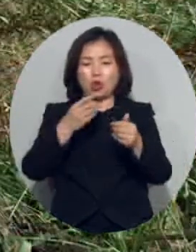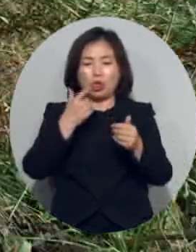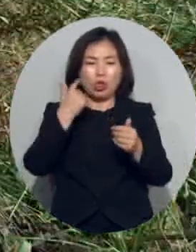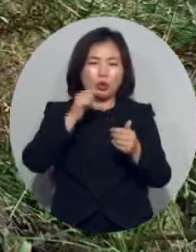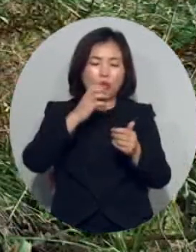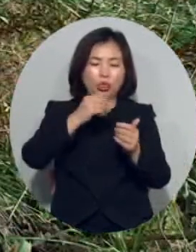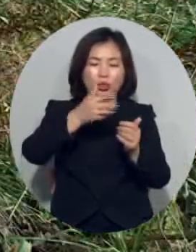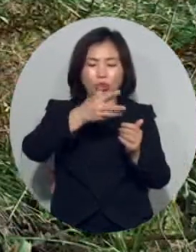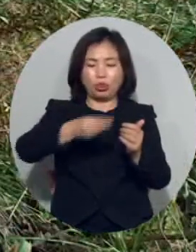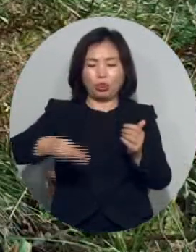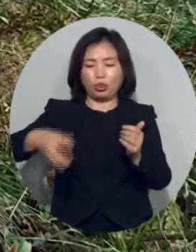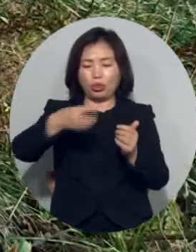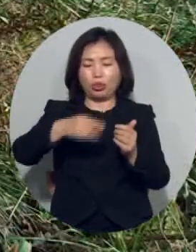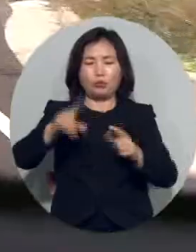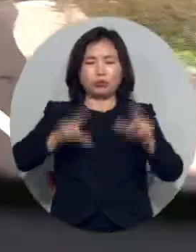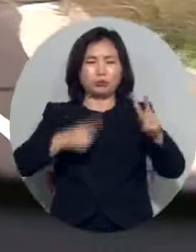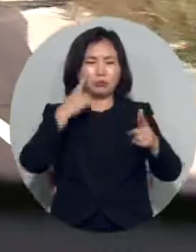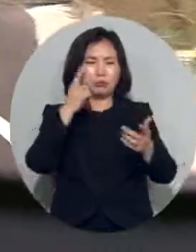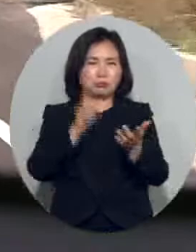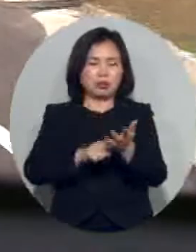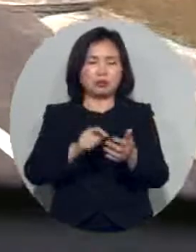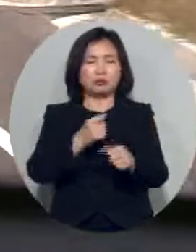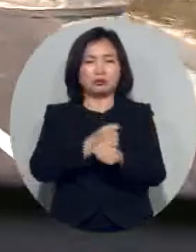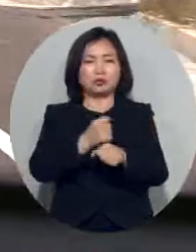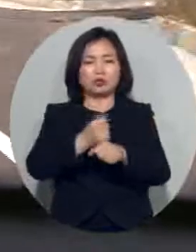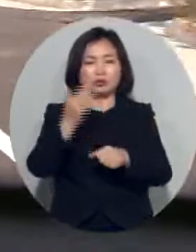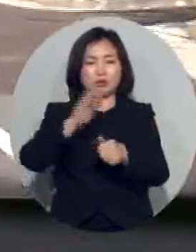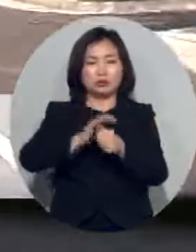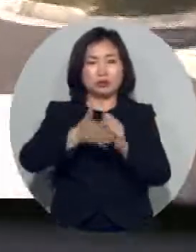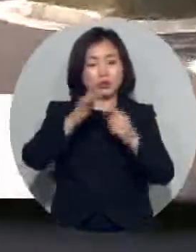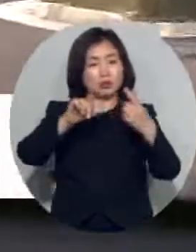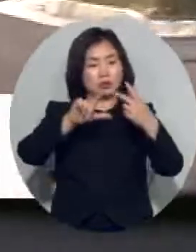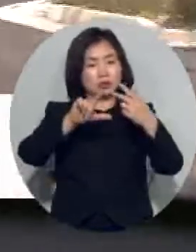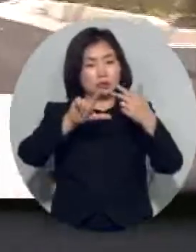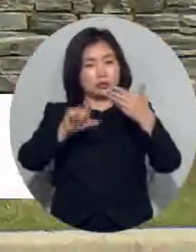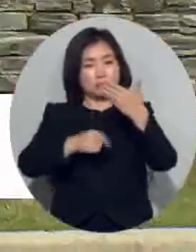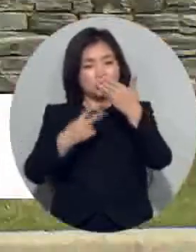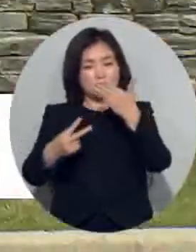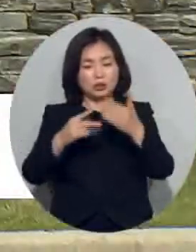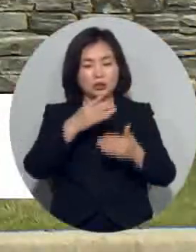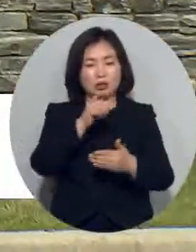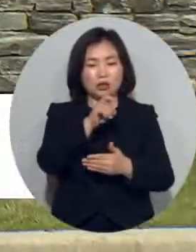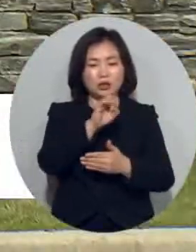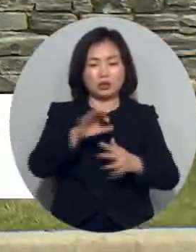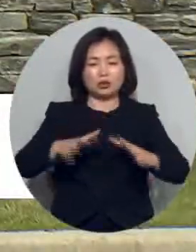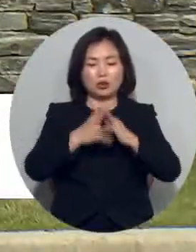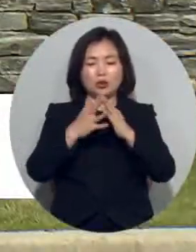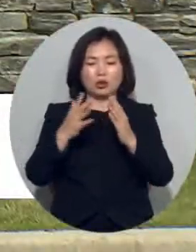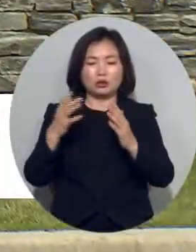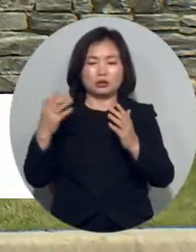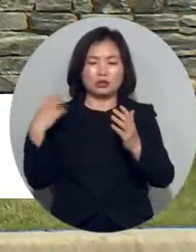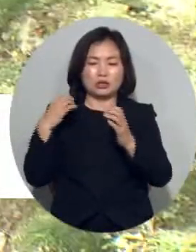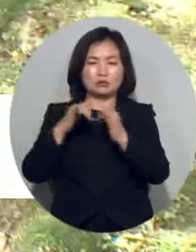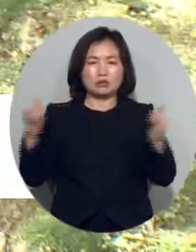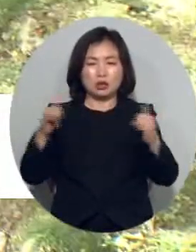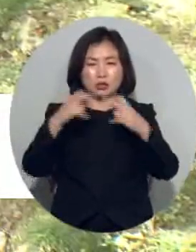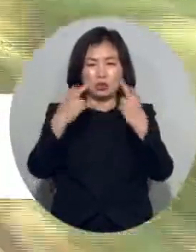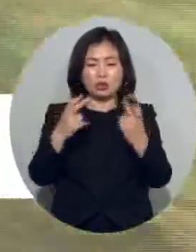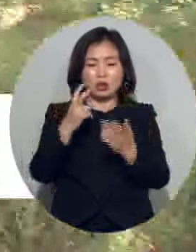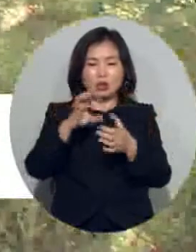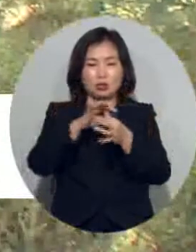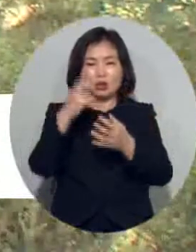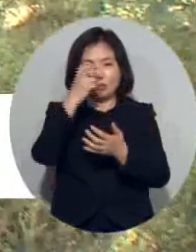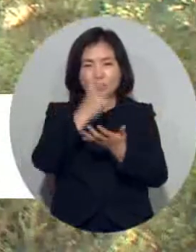토사가 그대로 드러났습니다. 경주시는 지난달 2일 태영 건설과 공사 책임자를 산지관리법